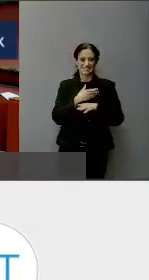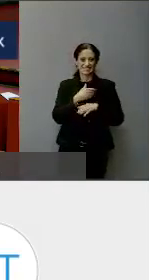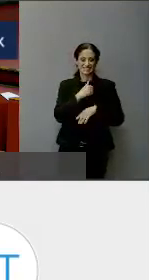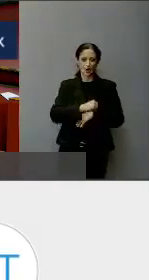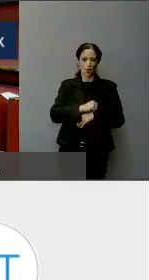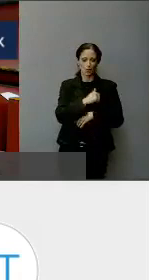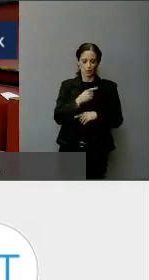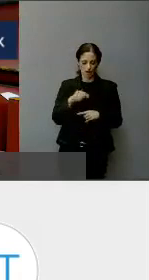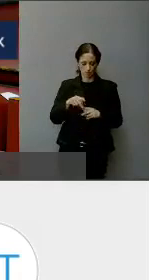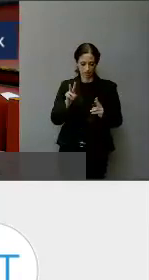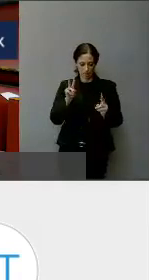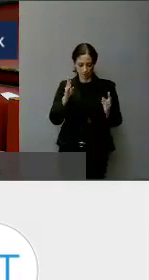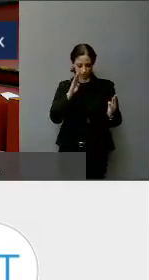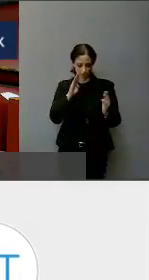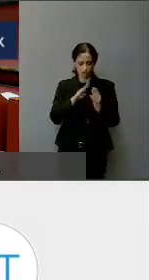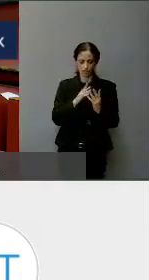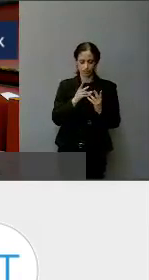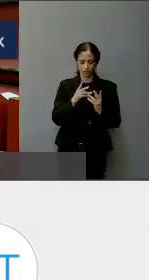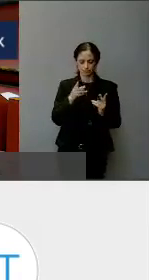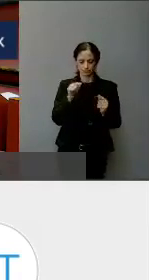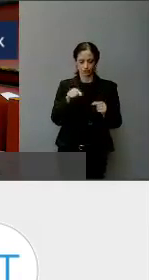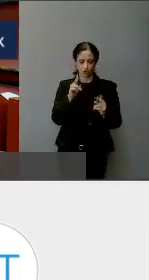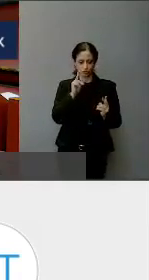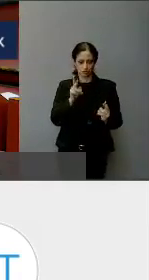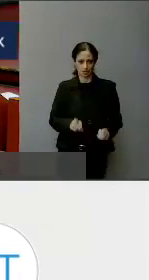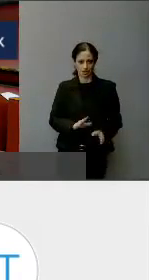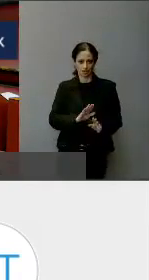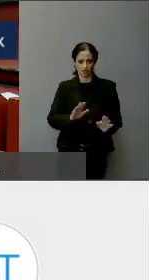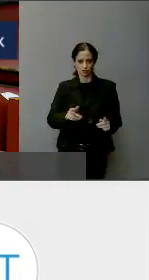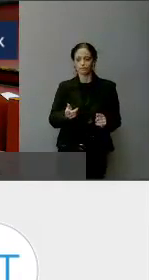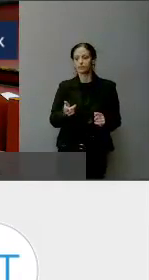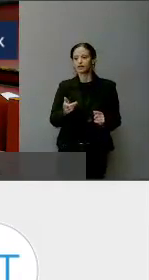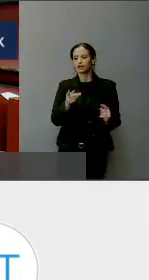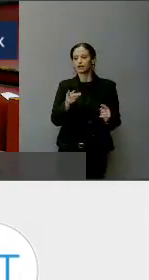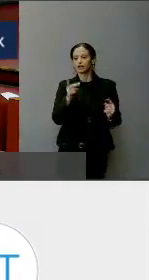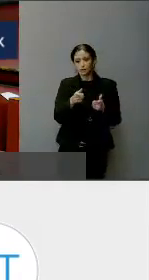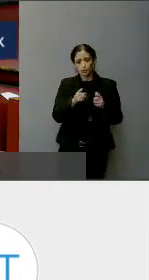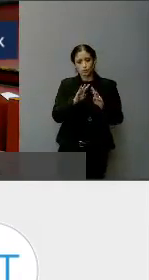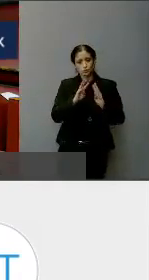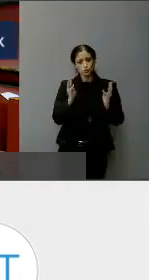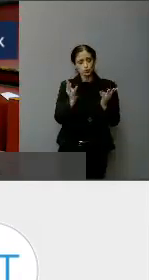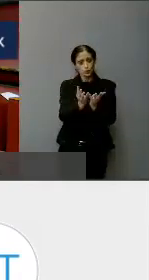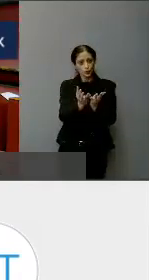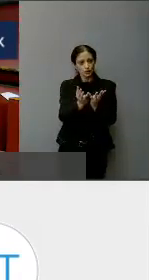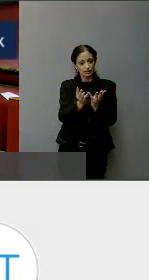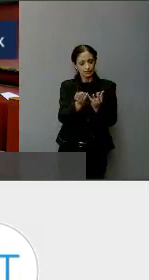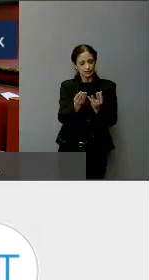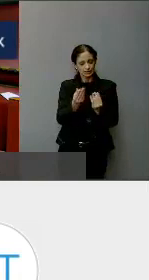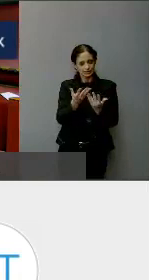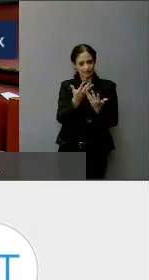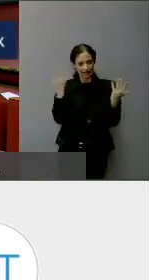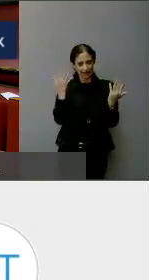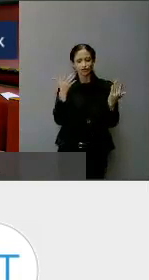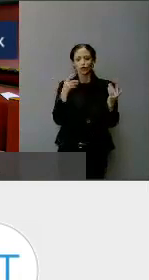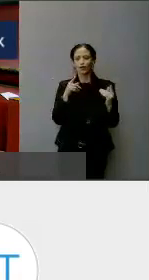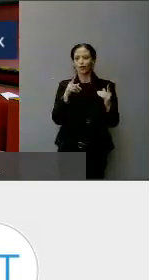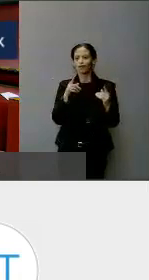solo si sottolinea come questa giunta abbia di fatto stracciato